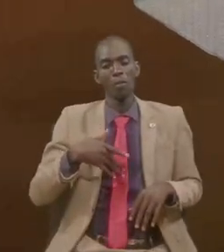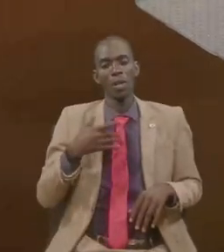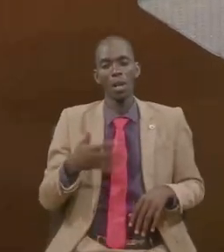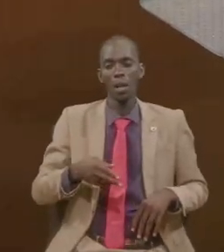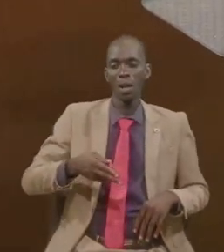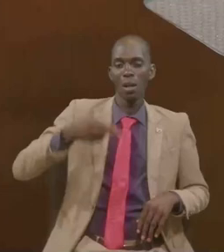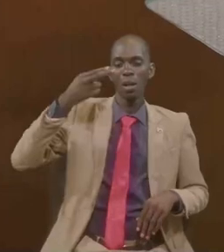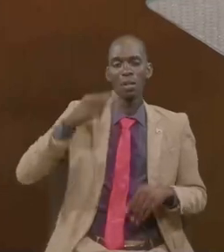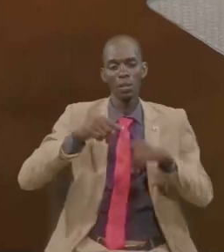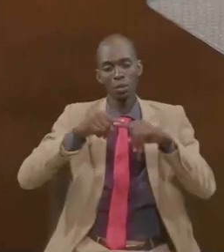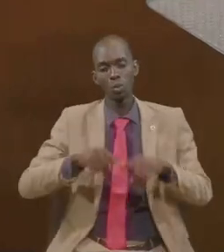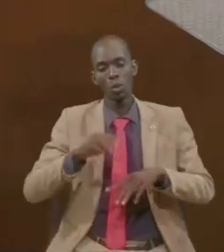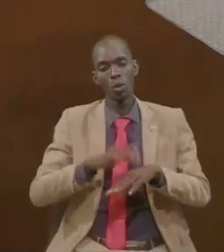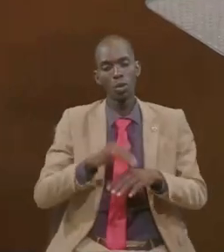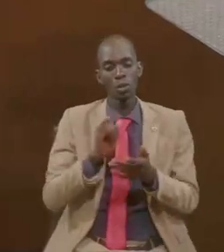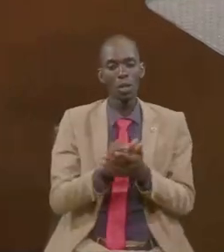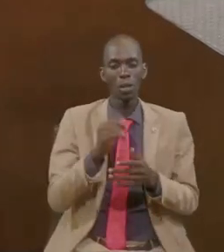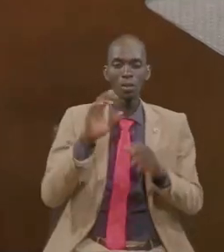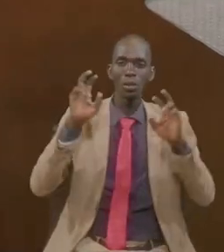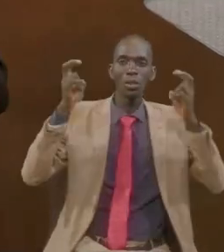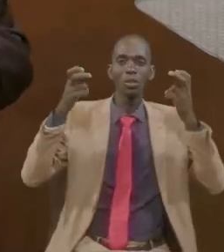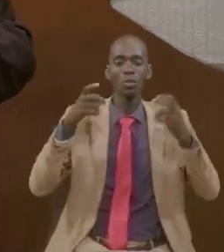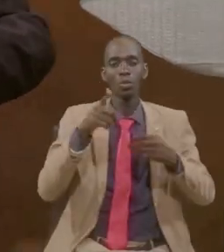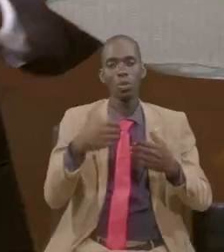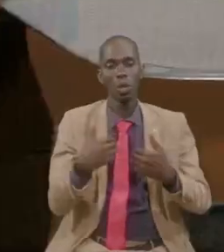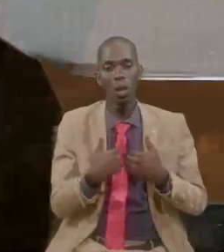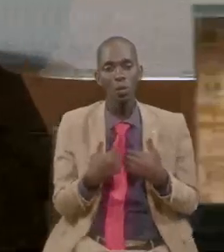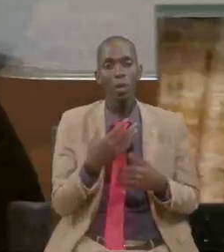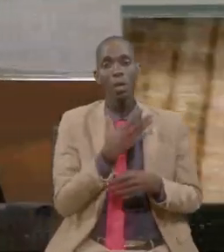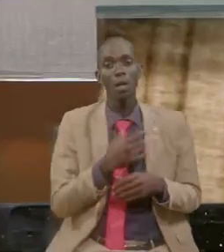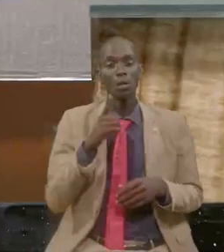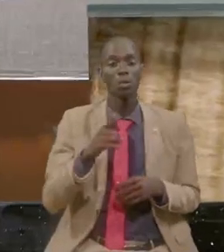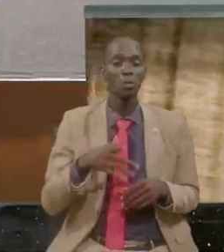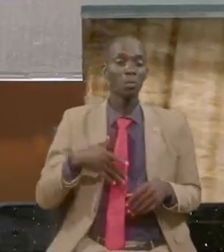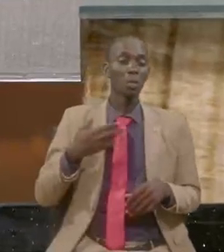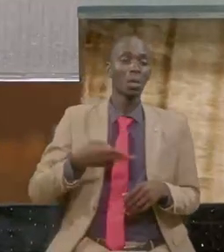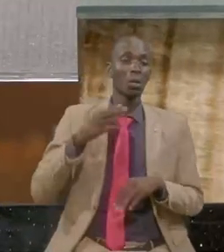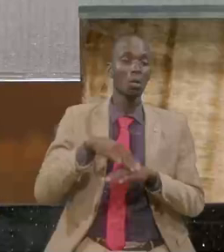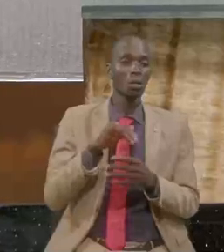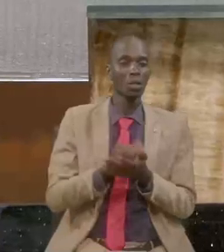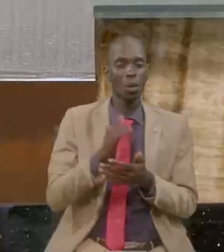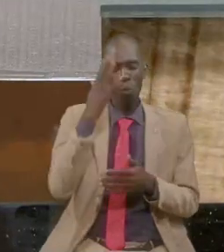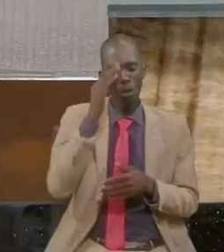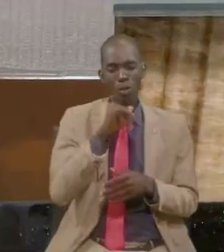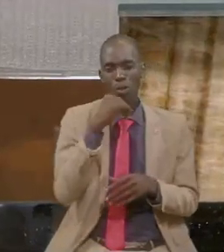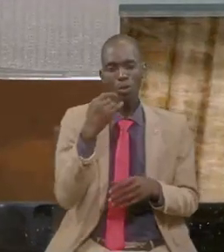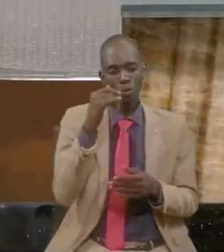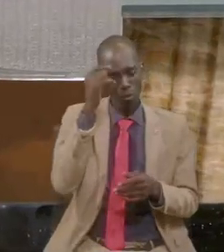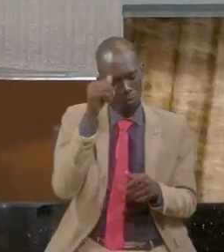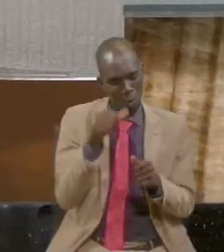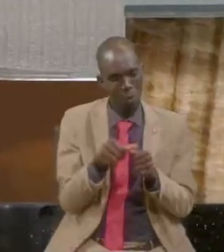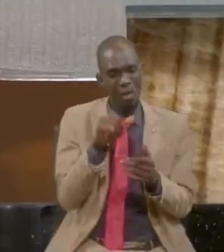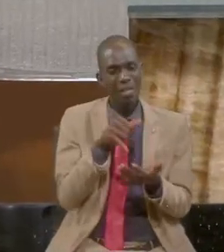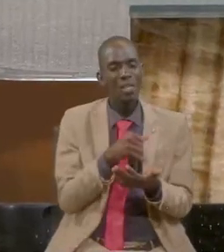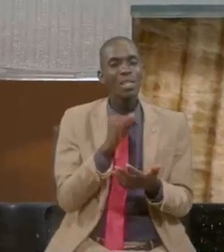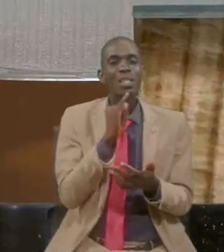titre, si vous embrassez, si vous êtes gonflé par votre titre, alors pourquoi ne pas vous rappeler que c'est un simple